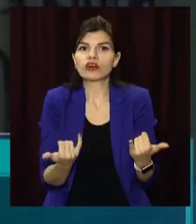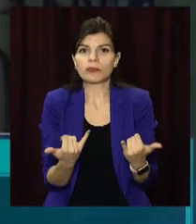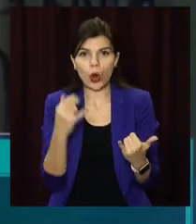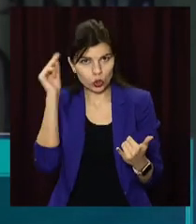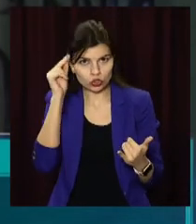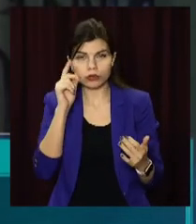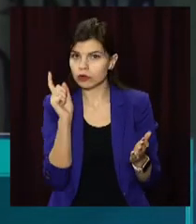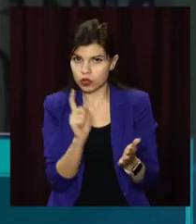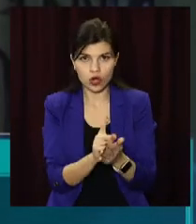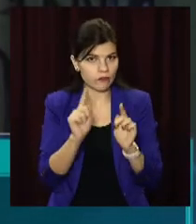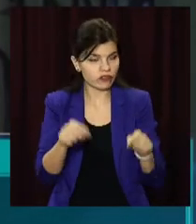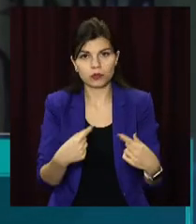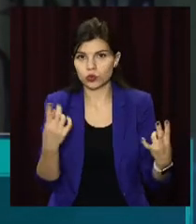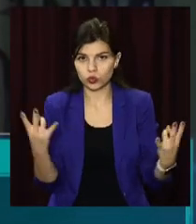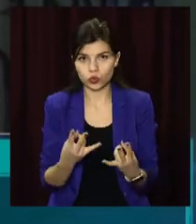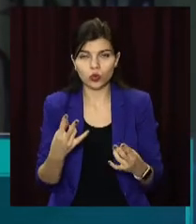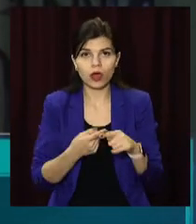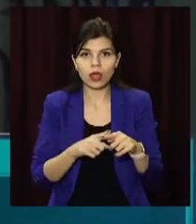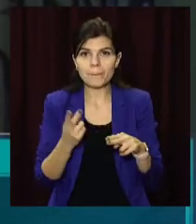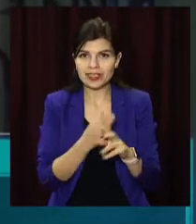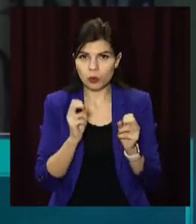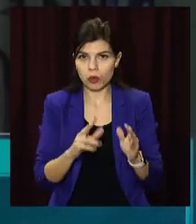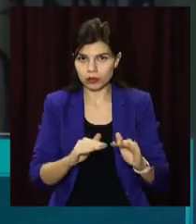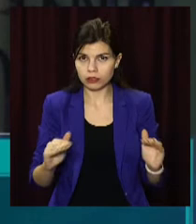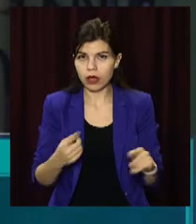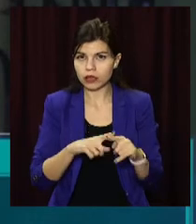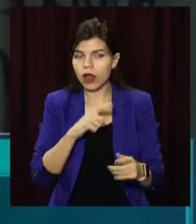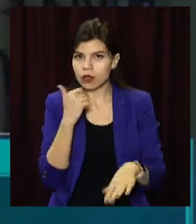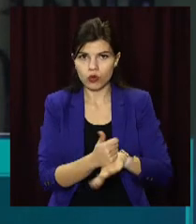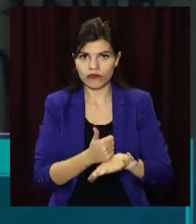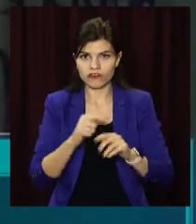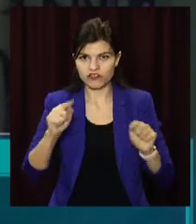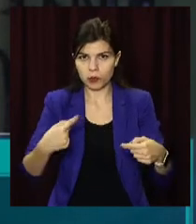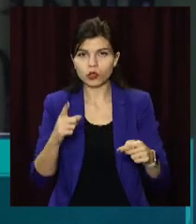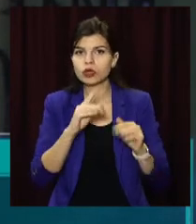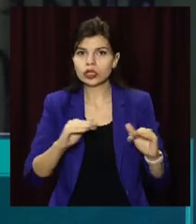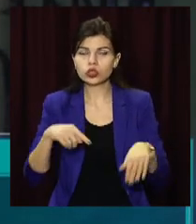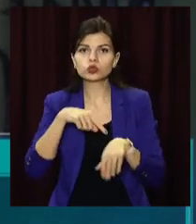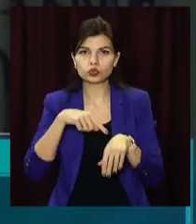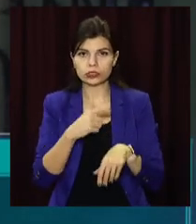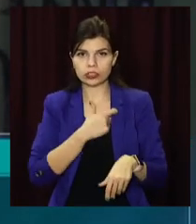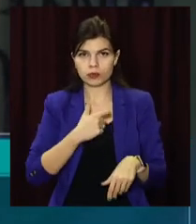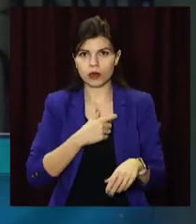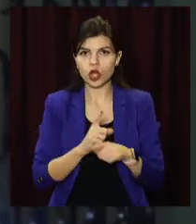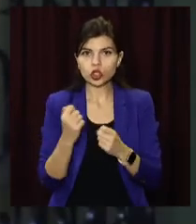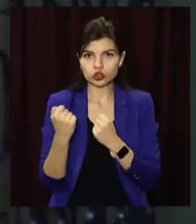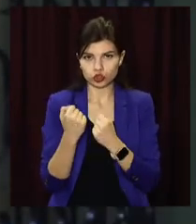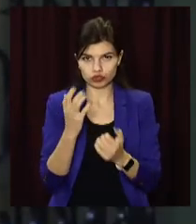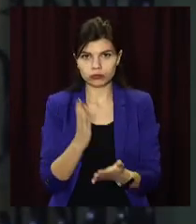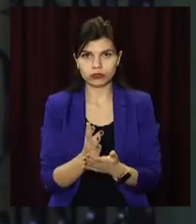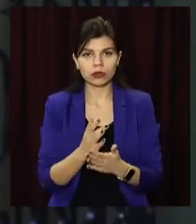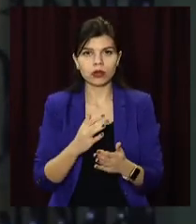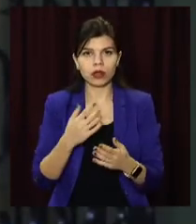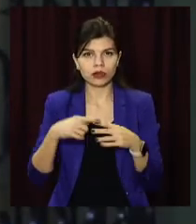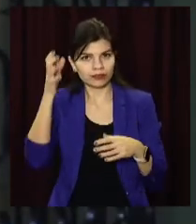будь-якого освітнього закладу, перш за все, безпеки. Це головна вимога для того, щоб діти почували себе захищено в